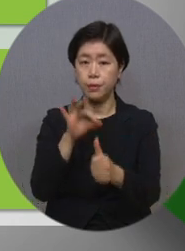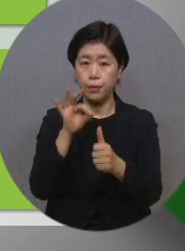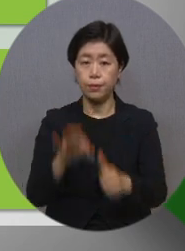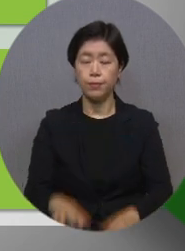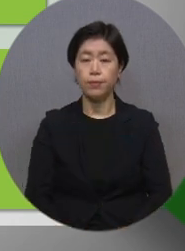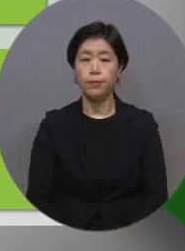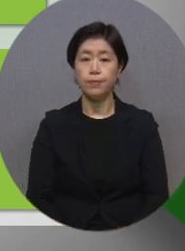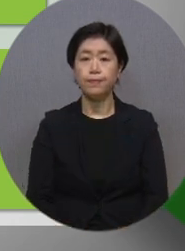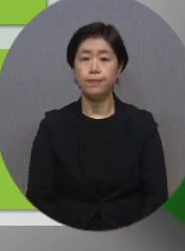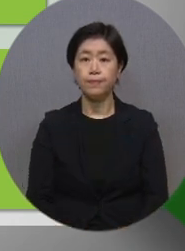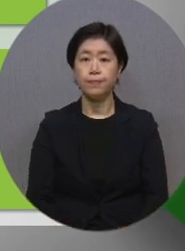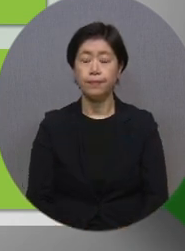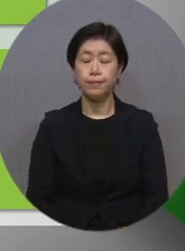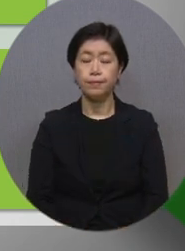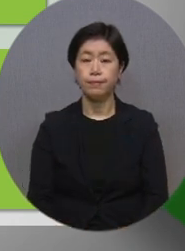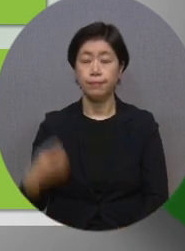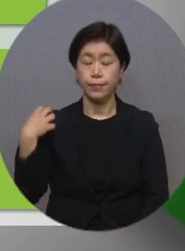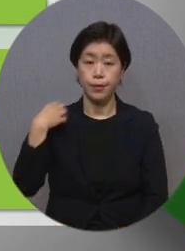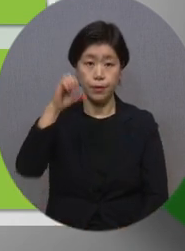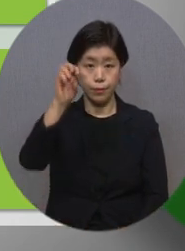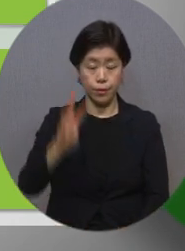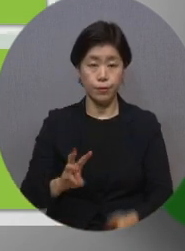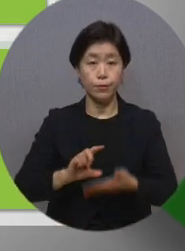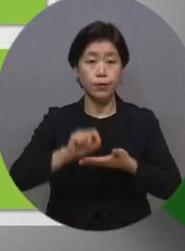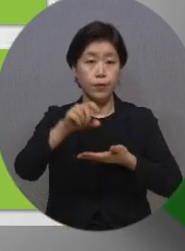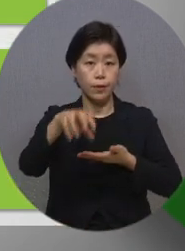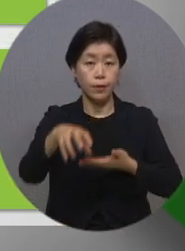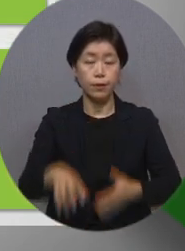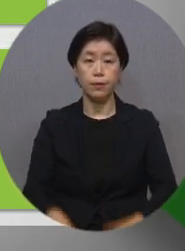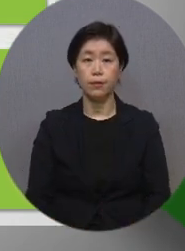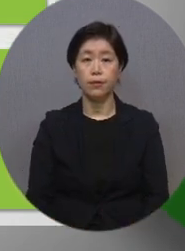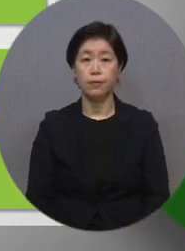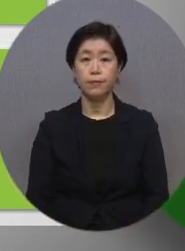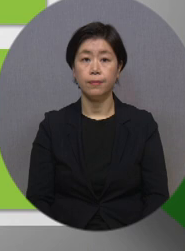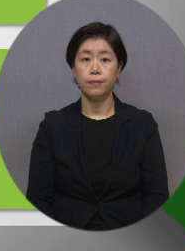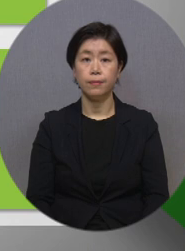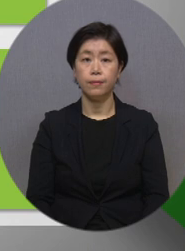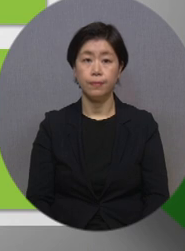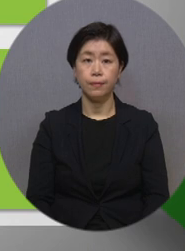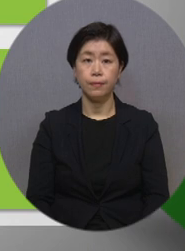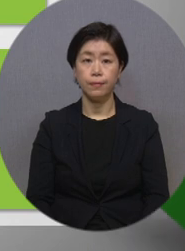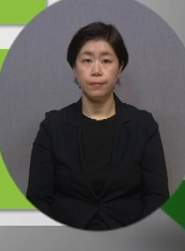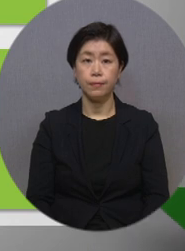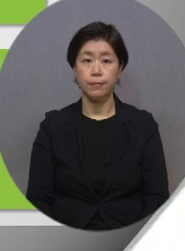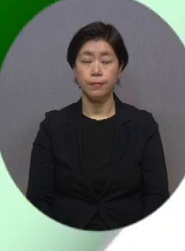장애인만 채용합니다. 담당 지사는 광주지사입니다.